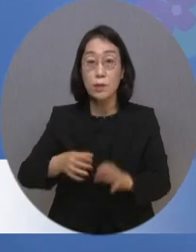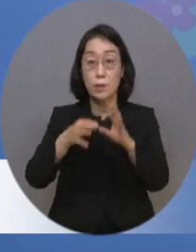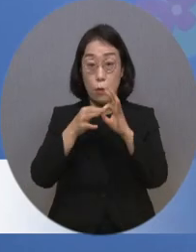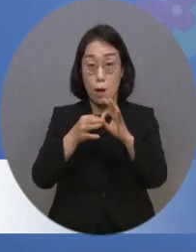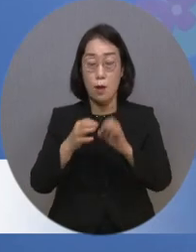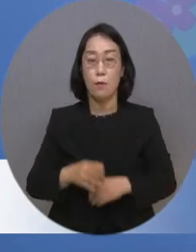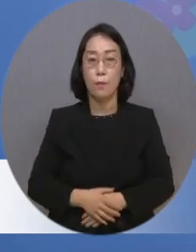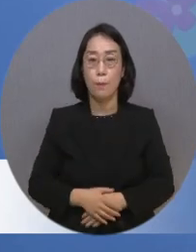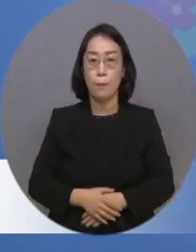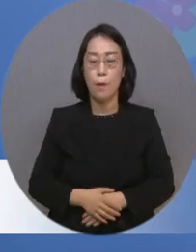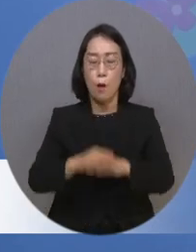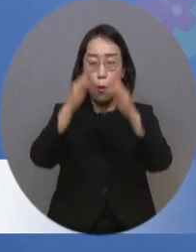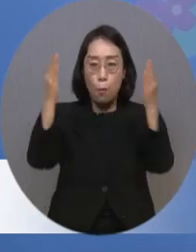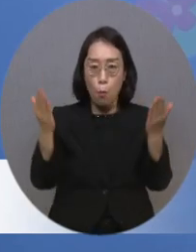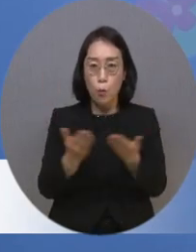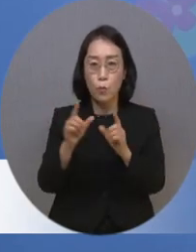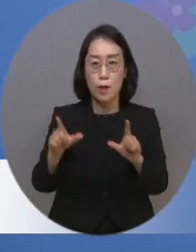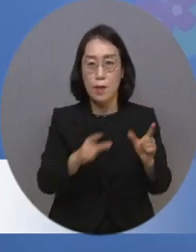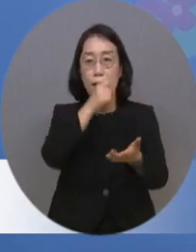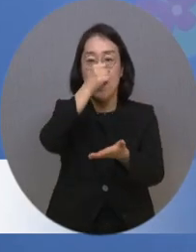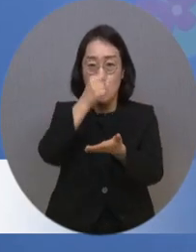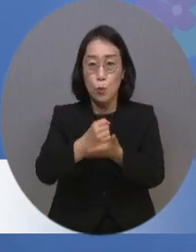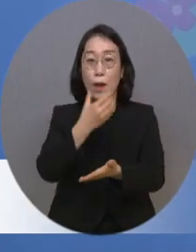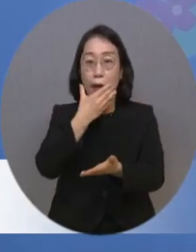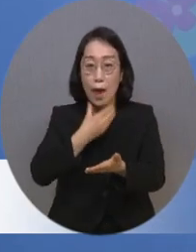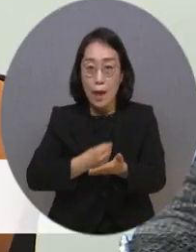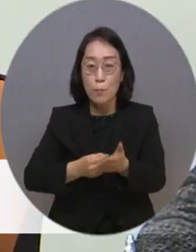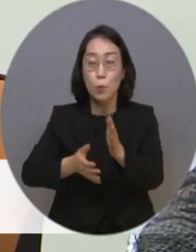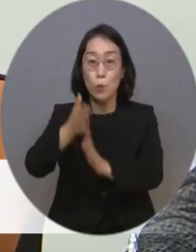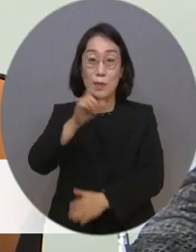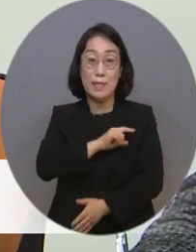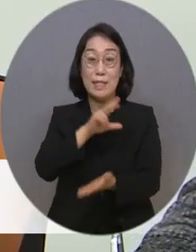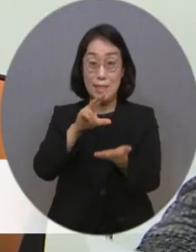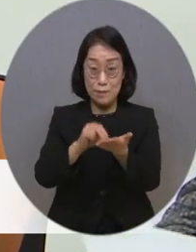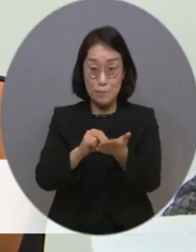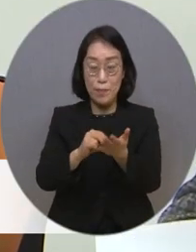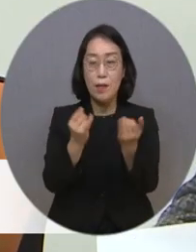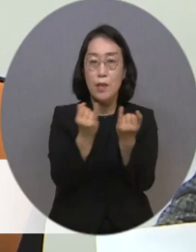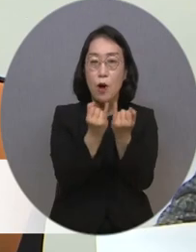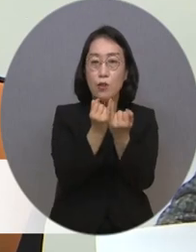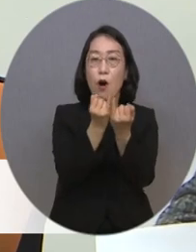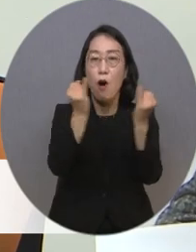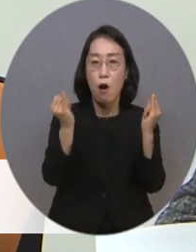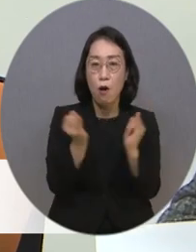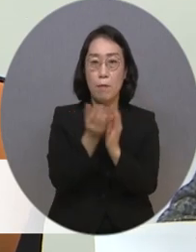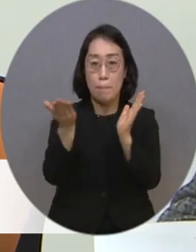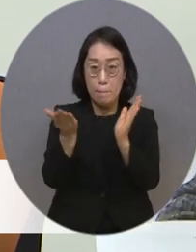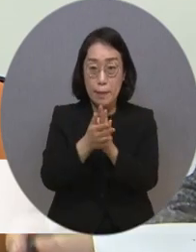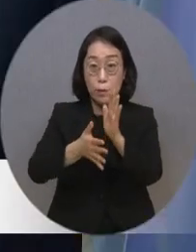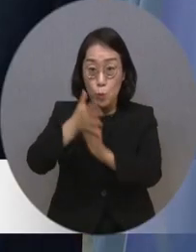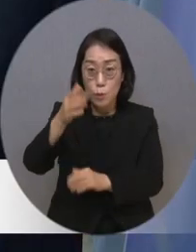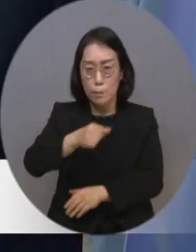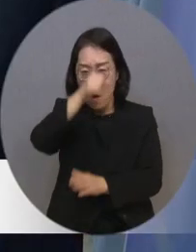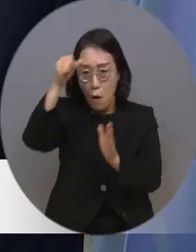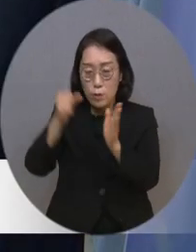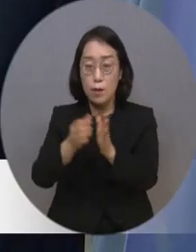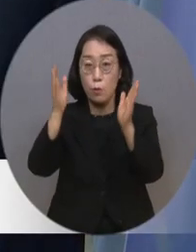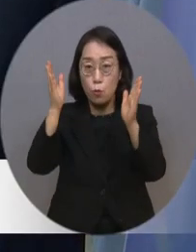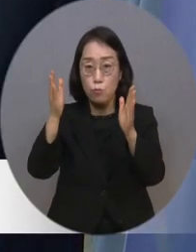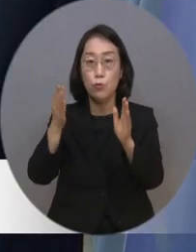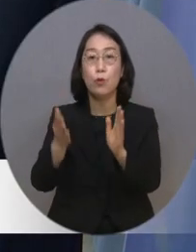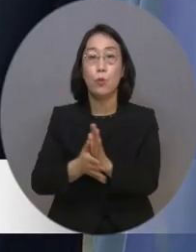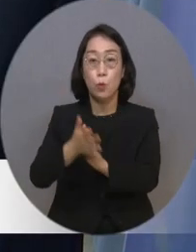성과로는 모두가 살기 좋은 행복도시 슬로건으로 진행한 여성 친화도시 2단계와 평생학습도시의